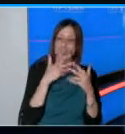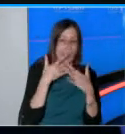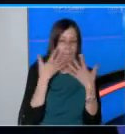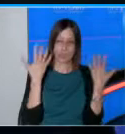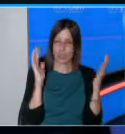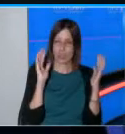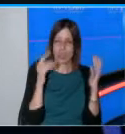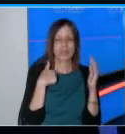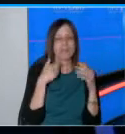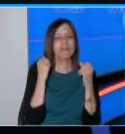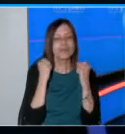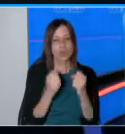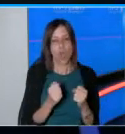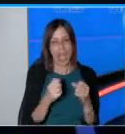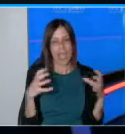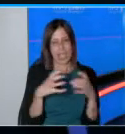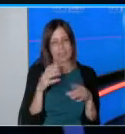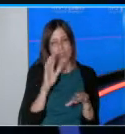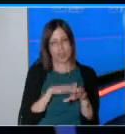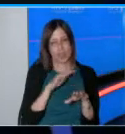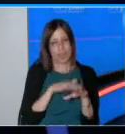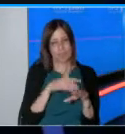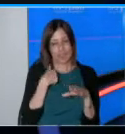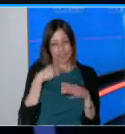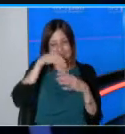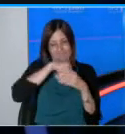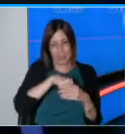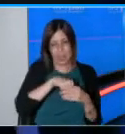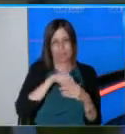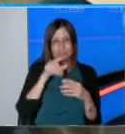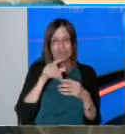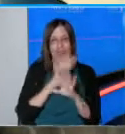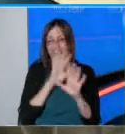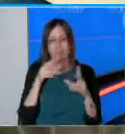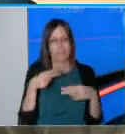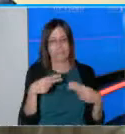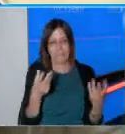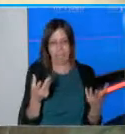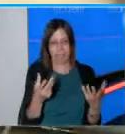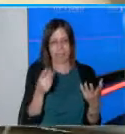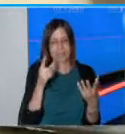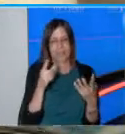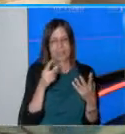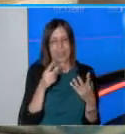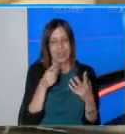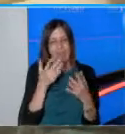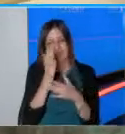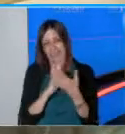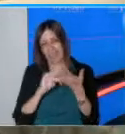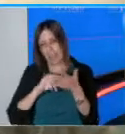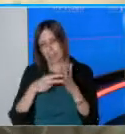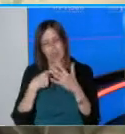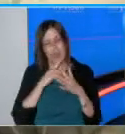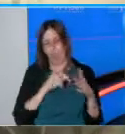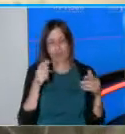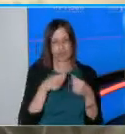אני בטוחה שקבינט המומחים, שאני אחת מהם, אין שם שום פחד של מהקטע הפוליטי, אנחנו לא